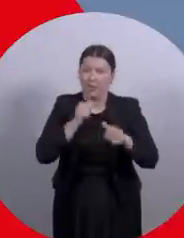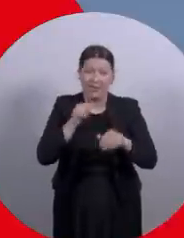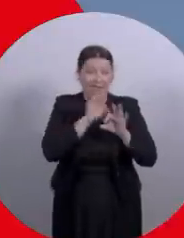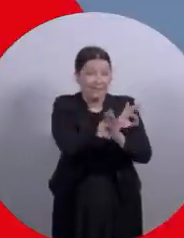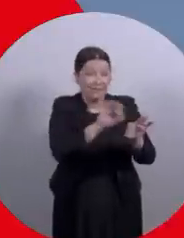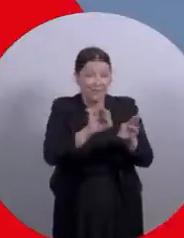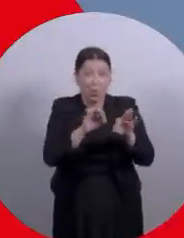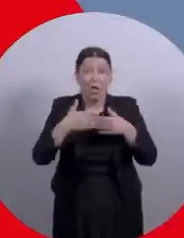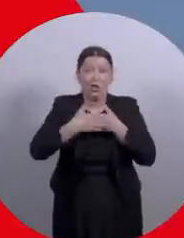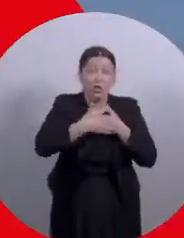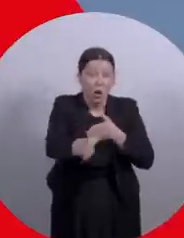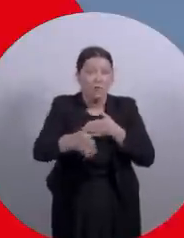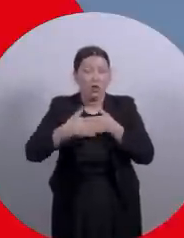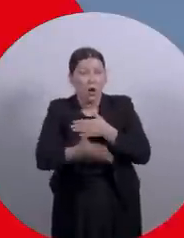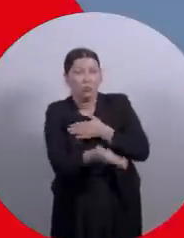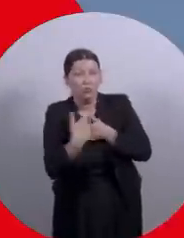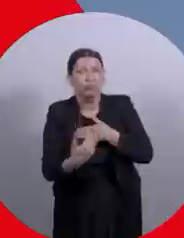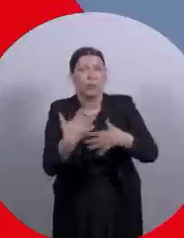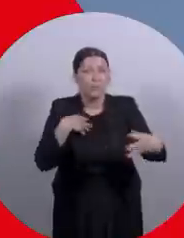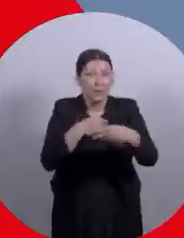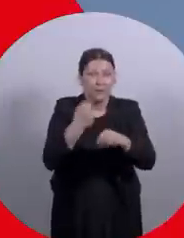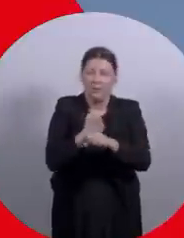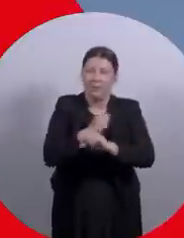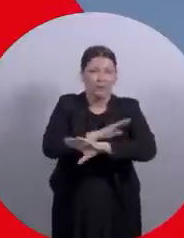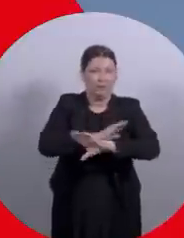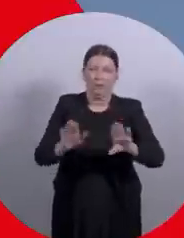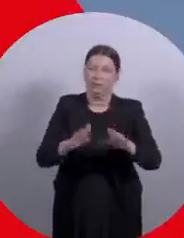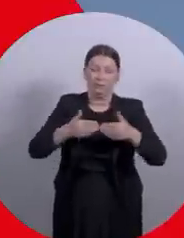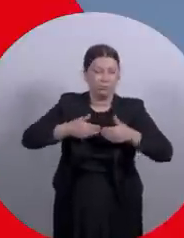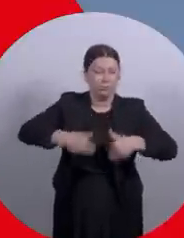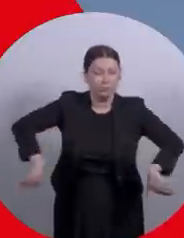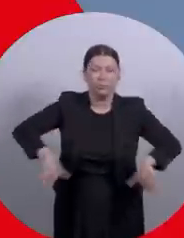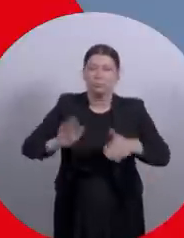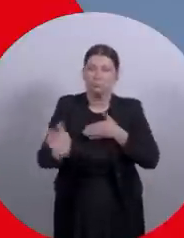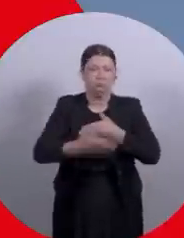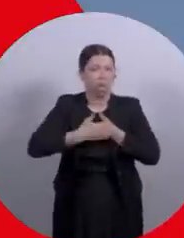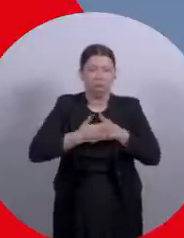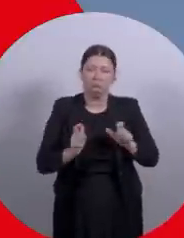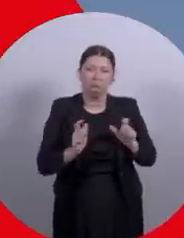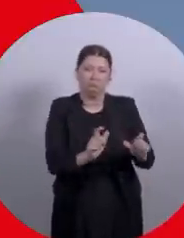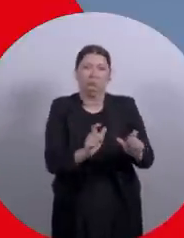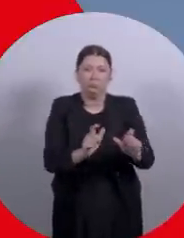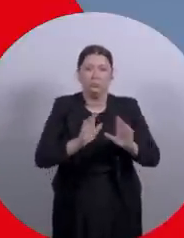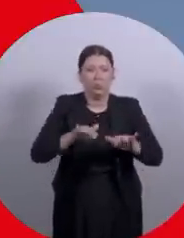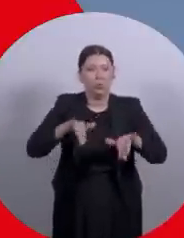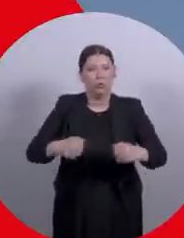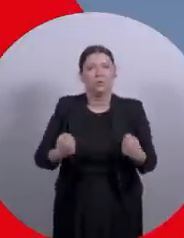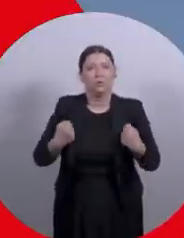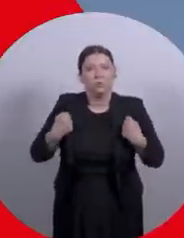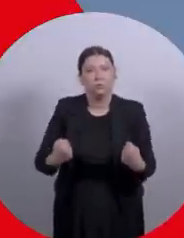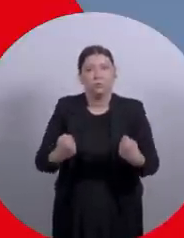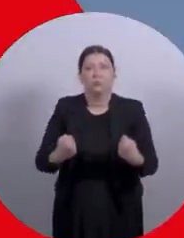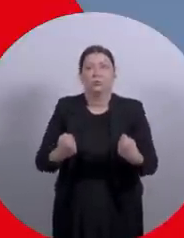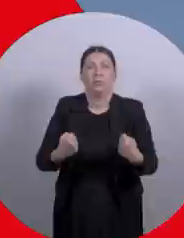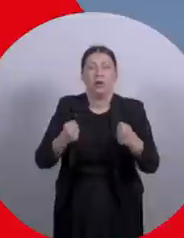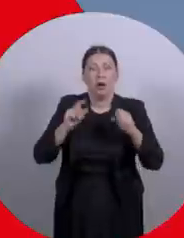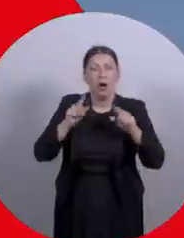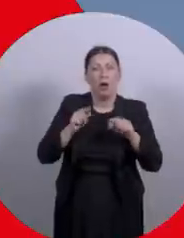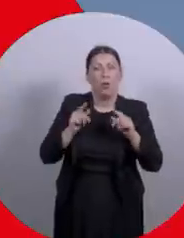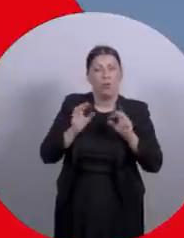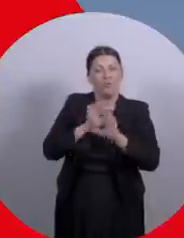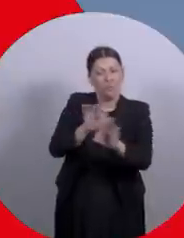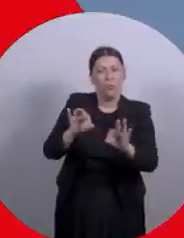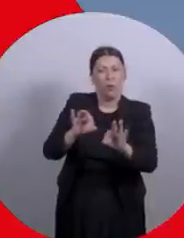Tür wir müssen so stark werden dass wir Ärzten sind und dass wir diese die sich auch die Bevölkerung